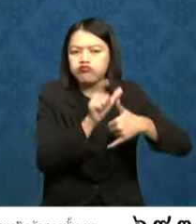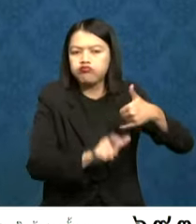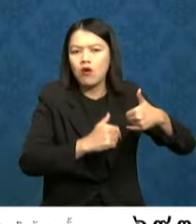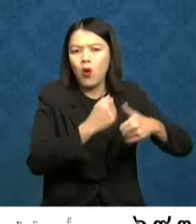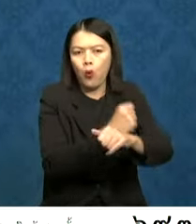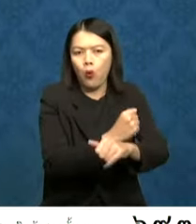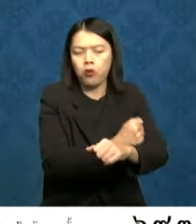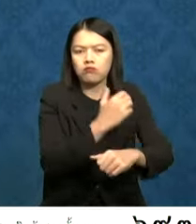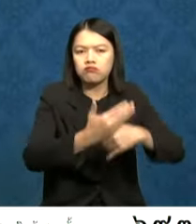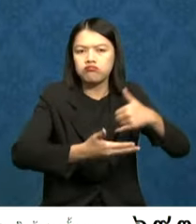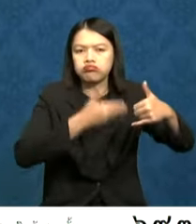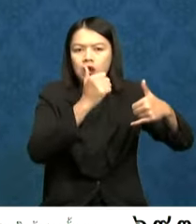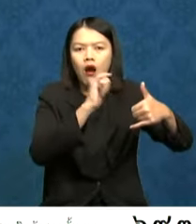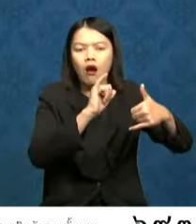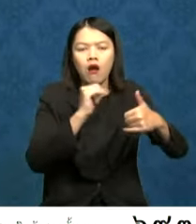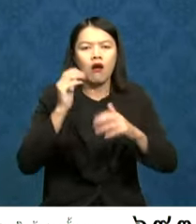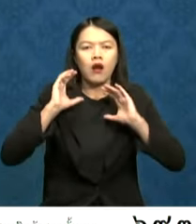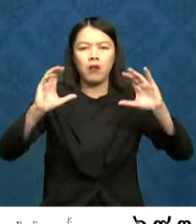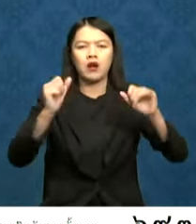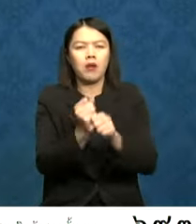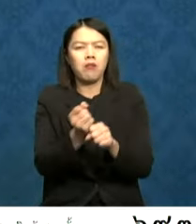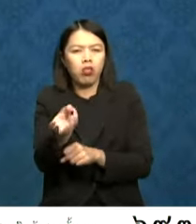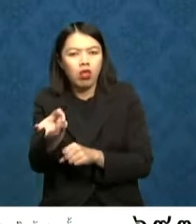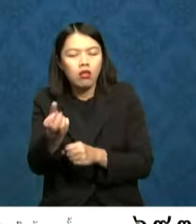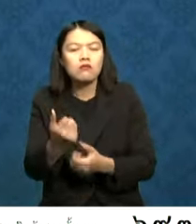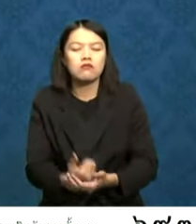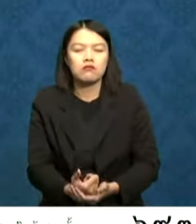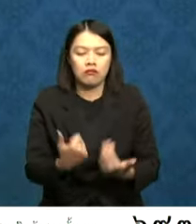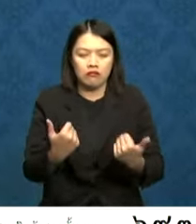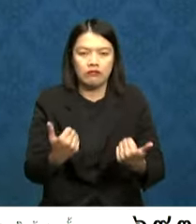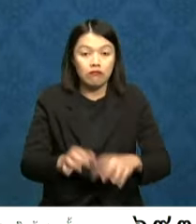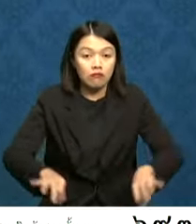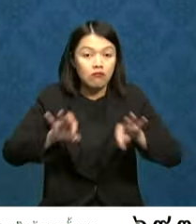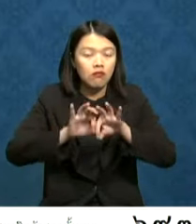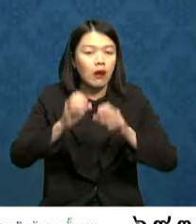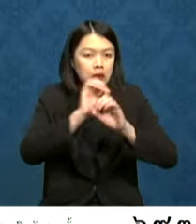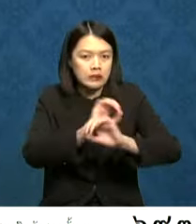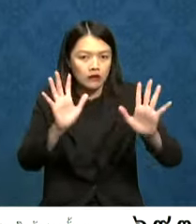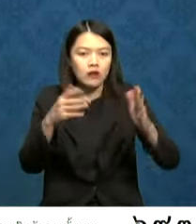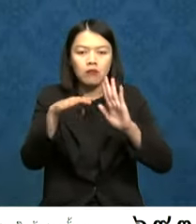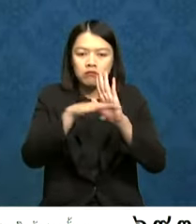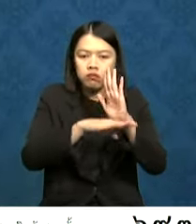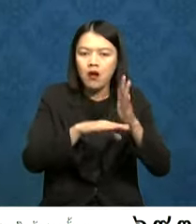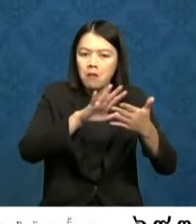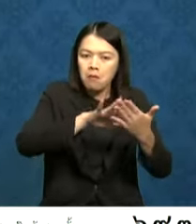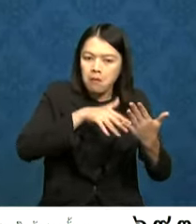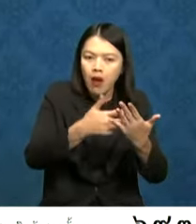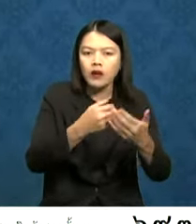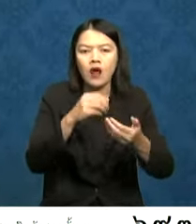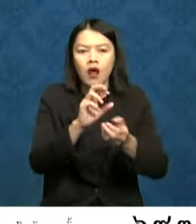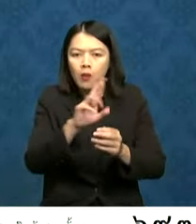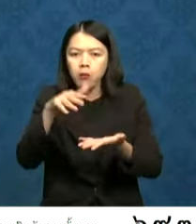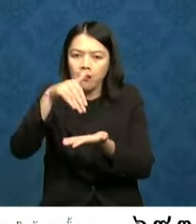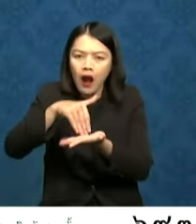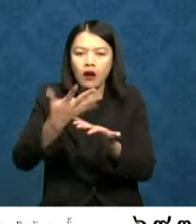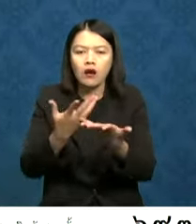งานครับรัฐบาลที่ผ่านมาก็ทำได้เพียงน้อยนิดและที่สำคัญยังไม่มีความชัดเจนถึงแพลตฟอร์มหรือระบบกลาง